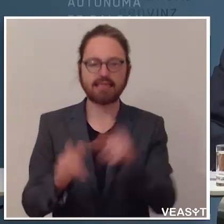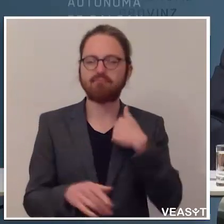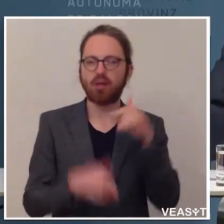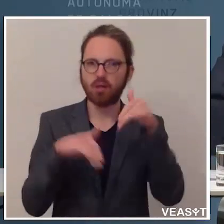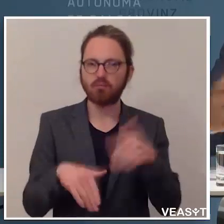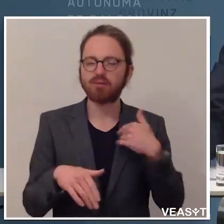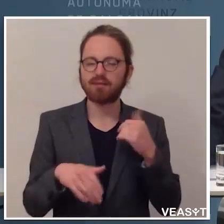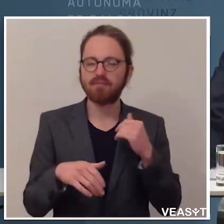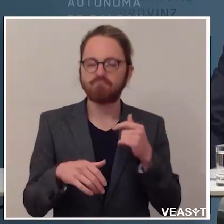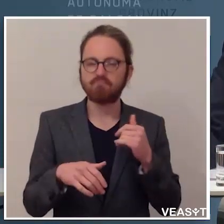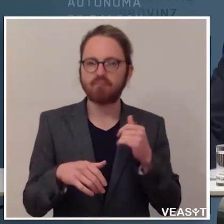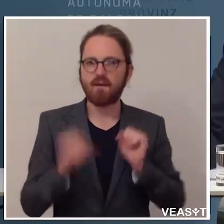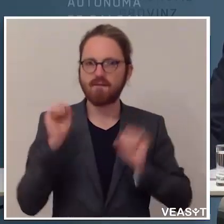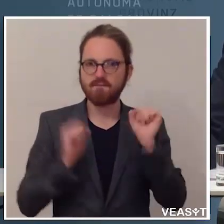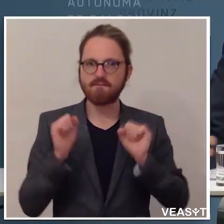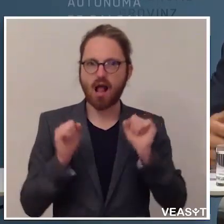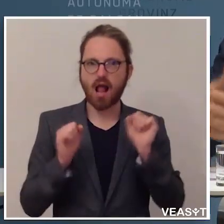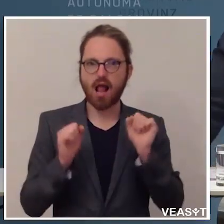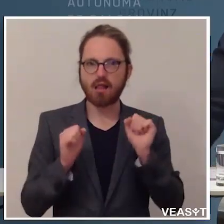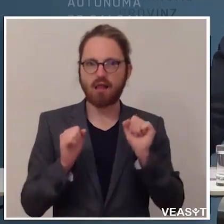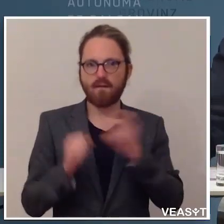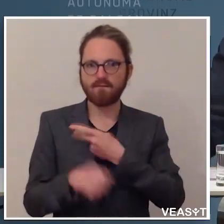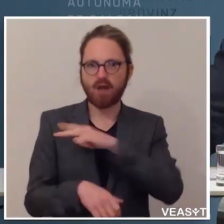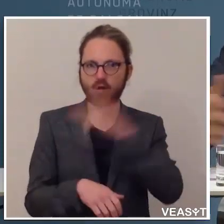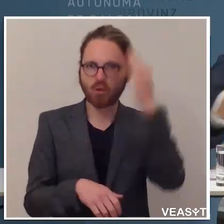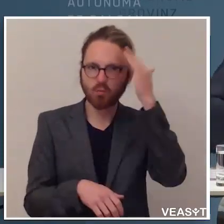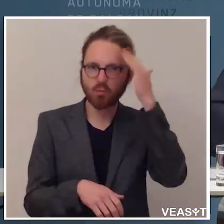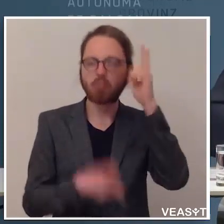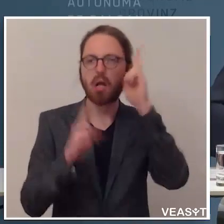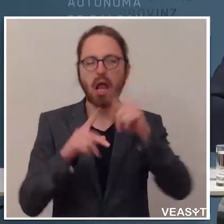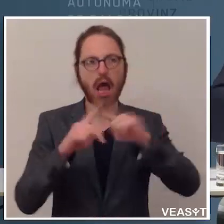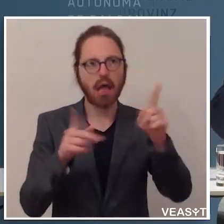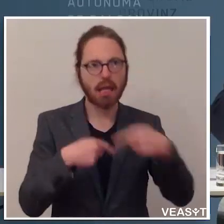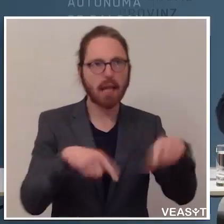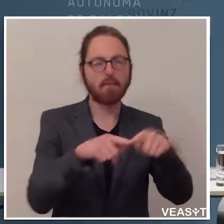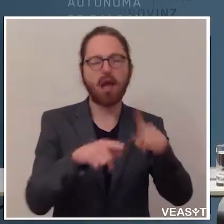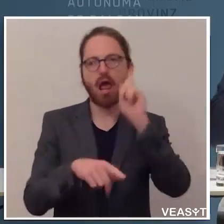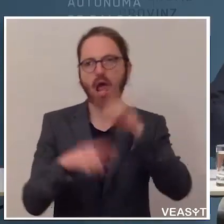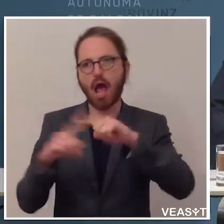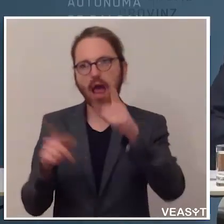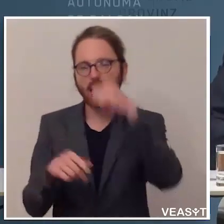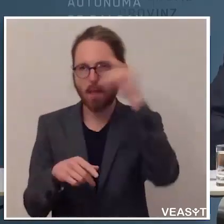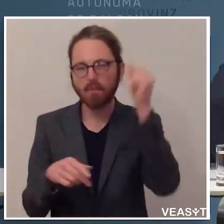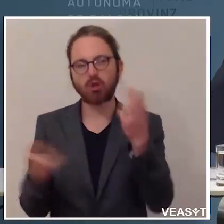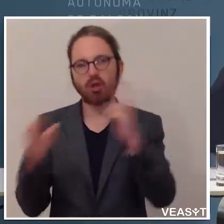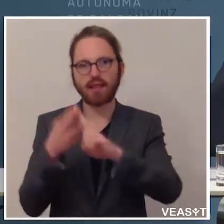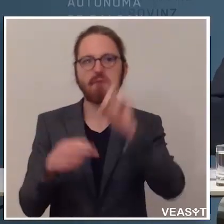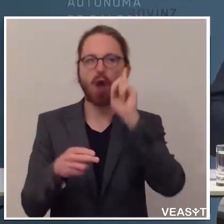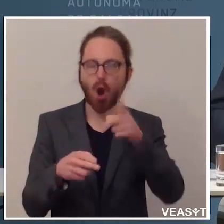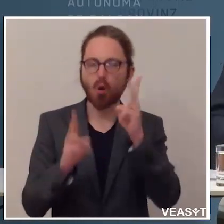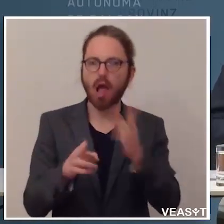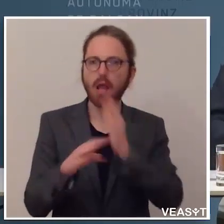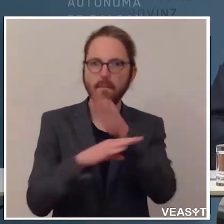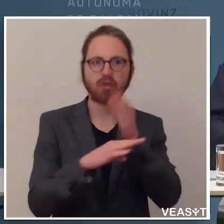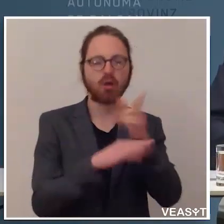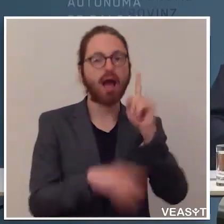bis vorsichtig und bewegen wir uns entsprechend frei, können in eine andere Gemeinde, können andere Menschen auch treffen, können auch andere Menschen besuchen, aber es muss dann